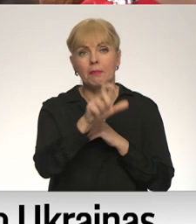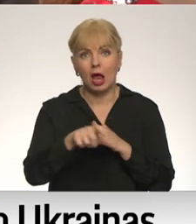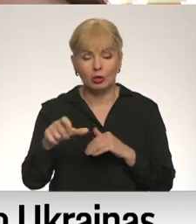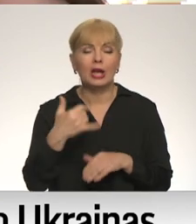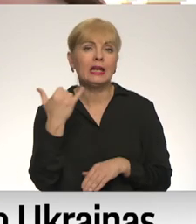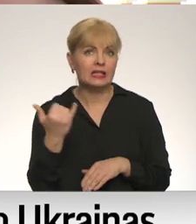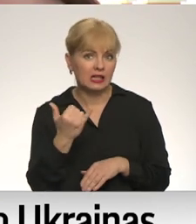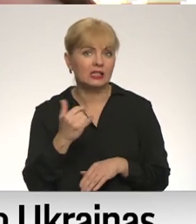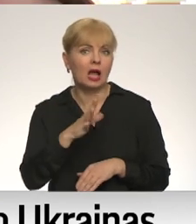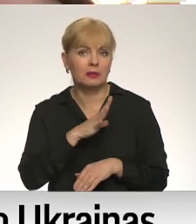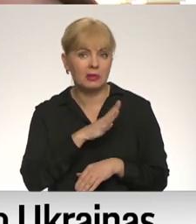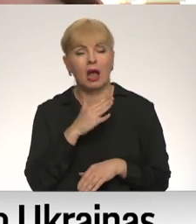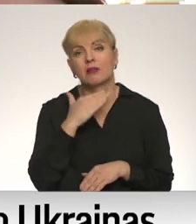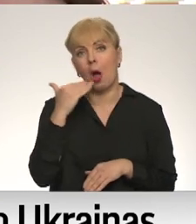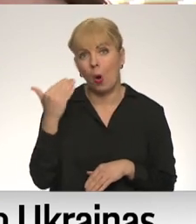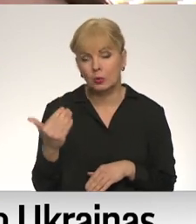netrūka.